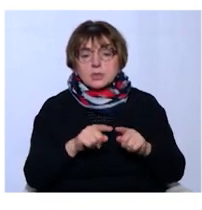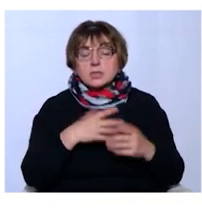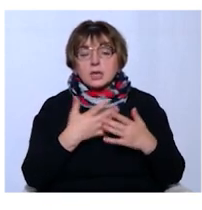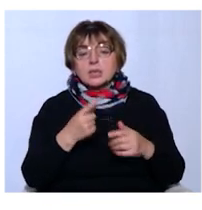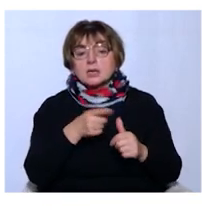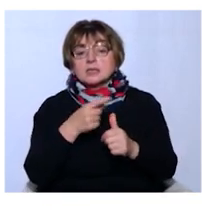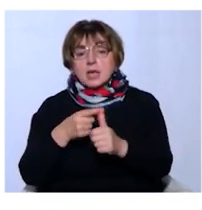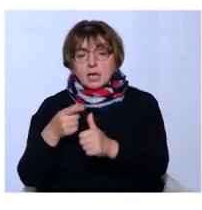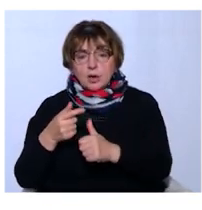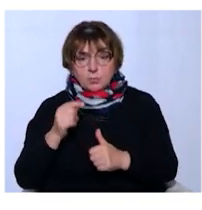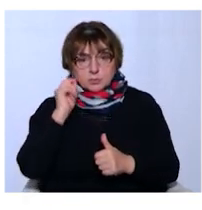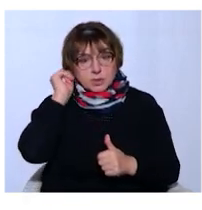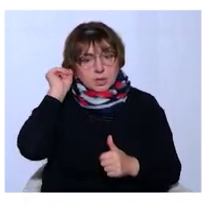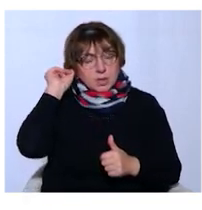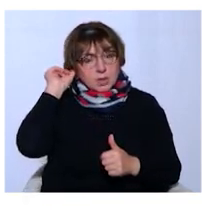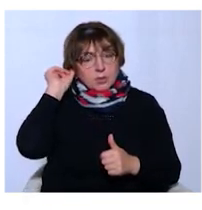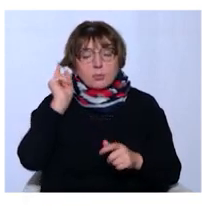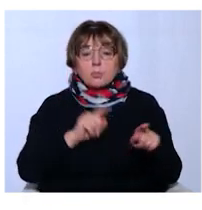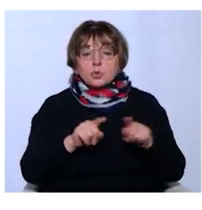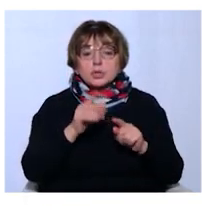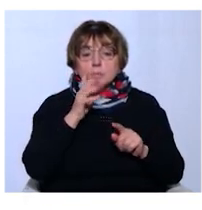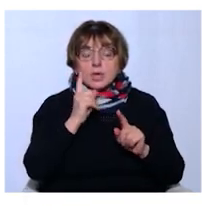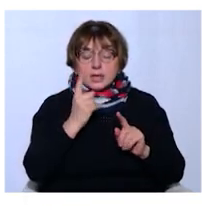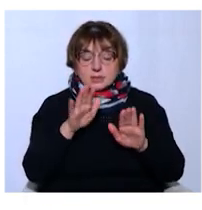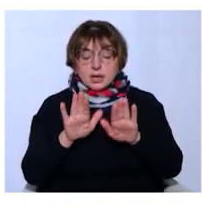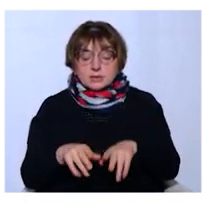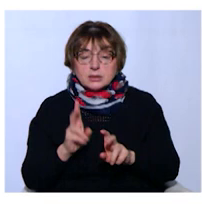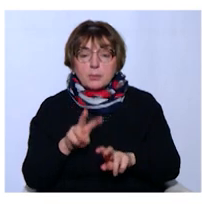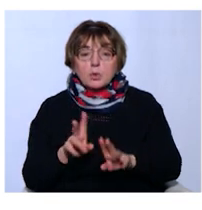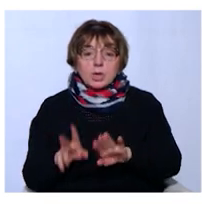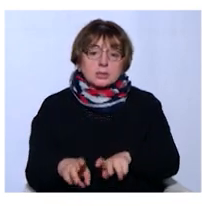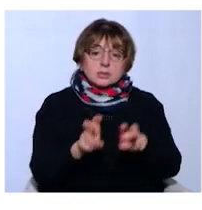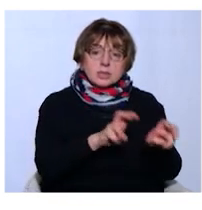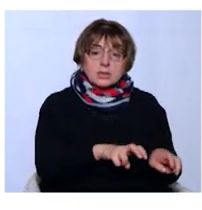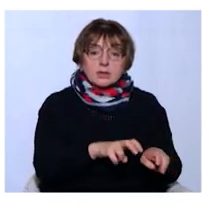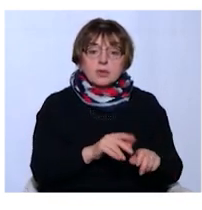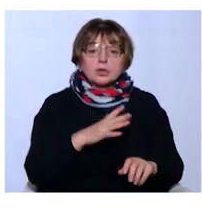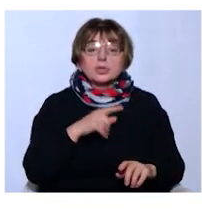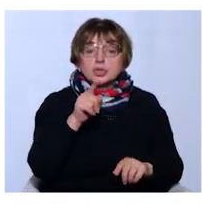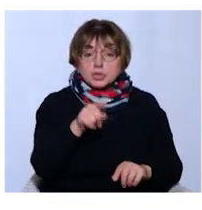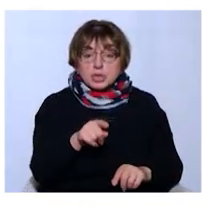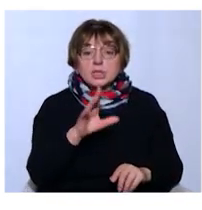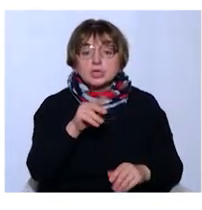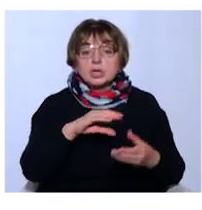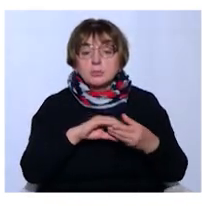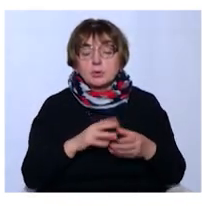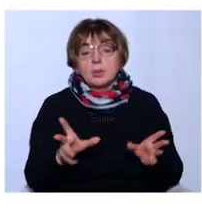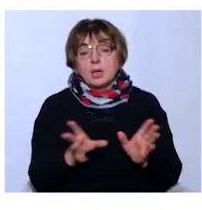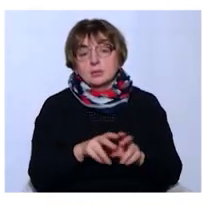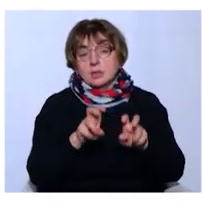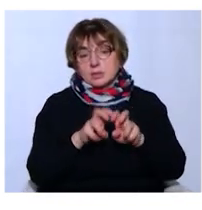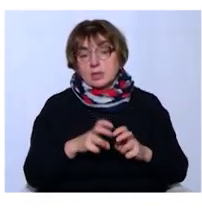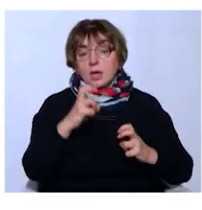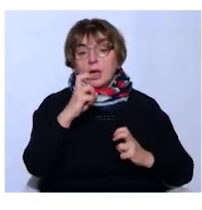სახეობები. მოძრაობის დროს ერთი ადგილიდან მეორე ადგილზე აღმოჩნდები. როცა შენ და შენი მეგობარი შეხეთხათ,